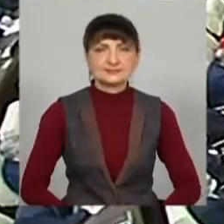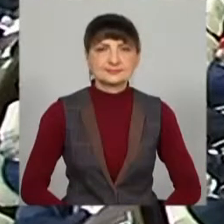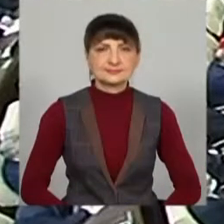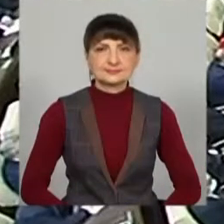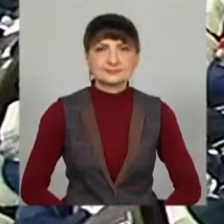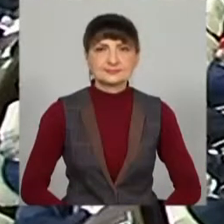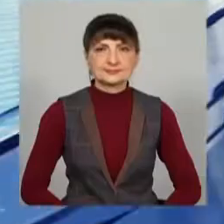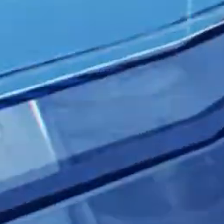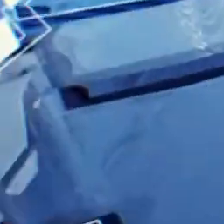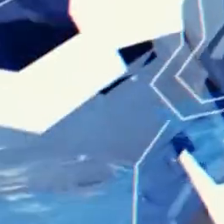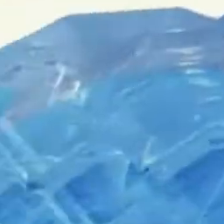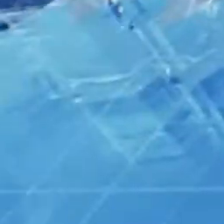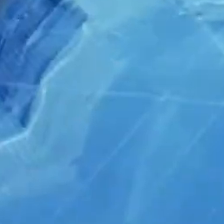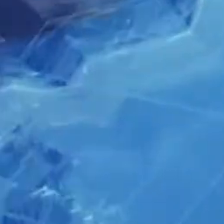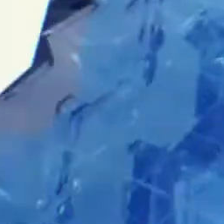«Алматы».